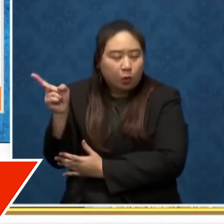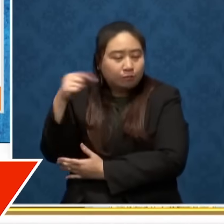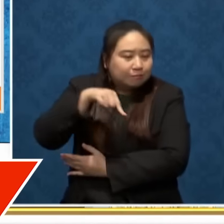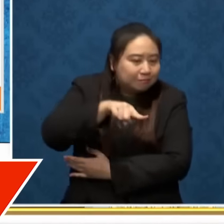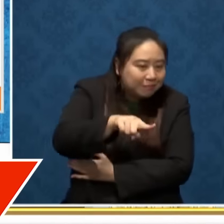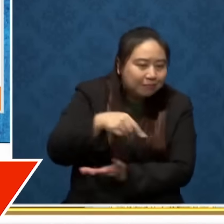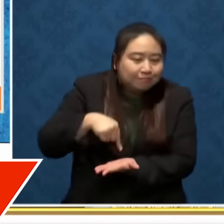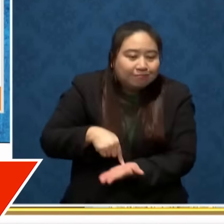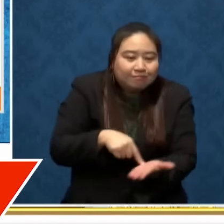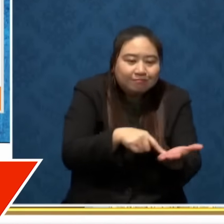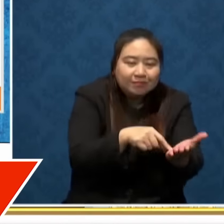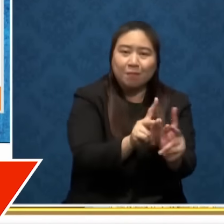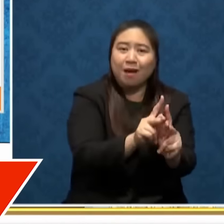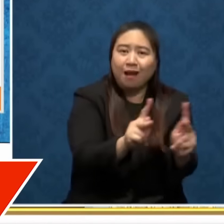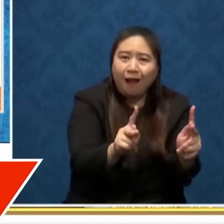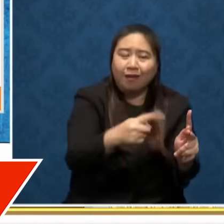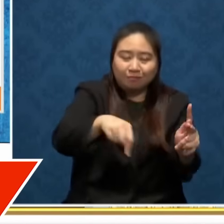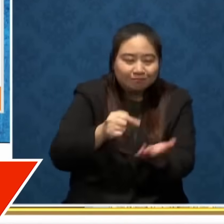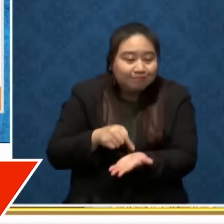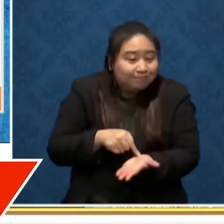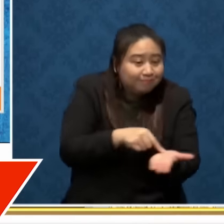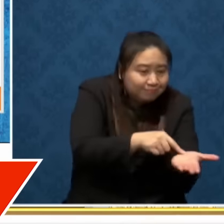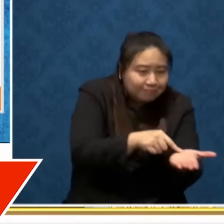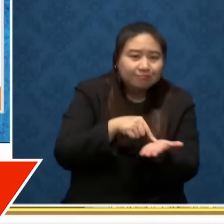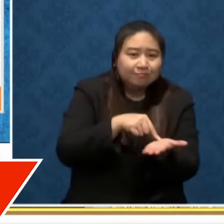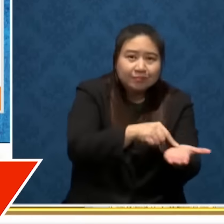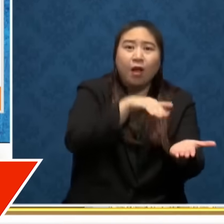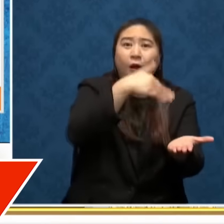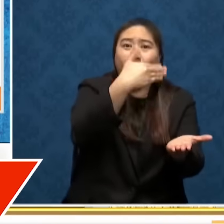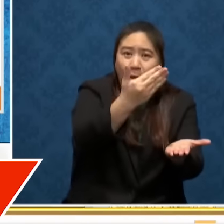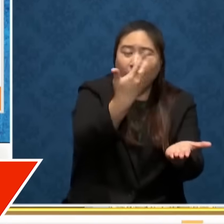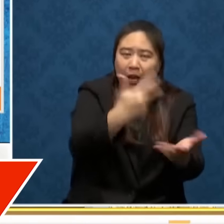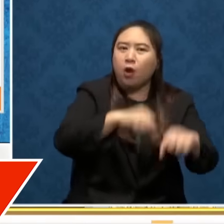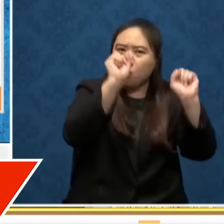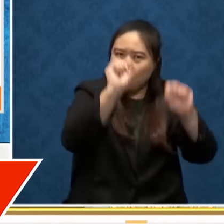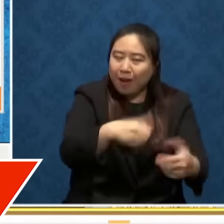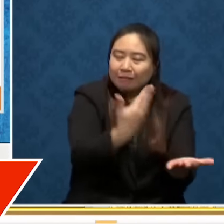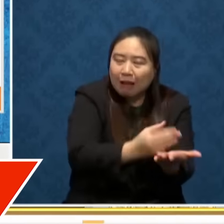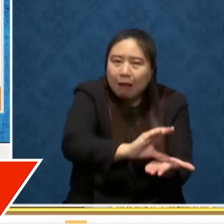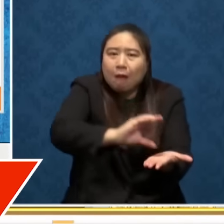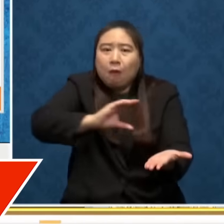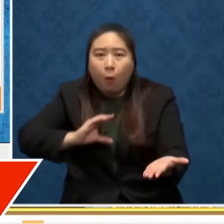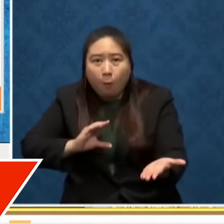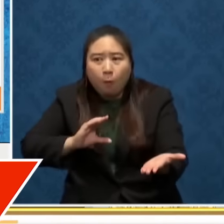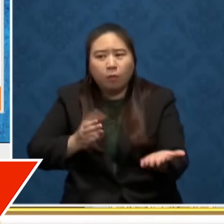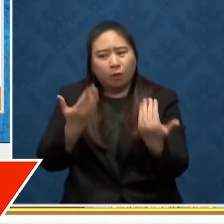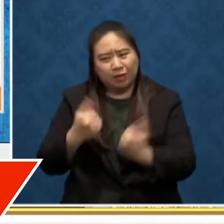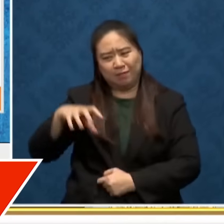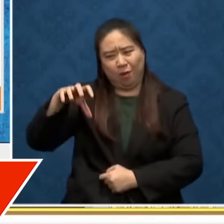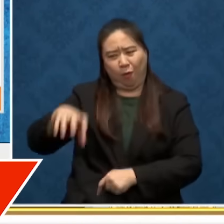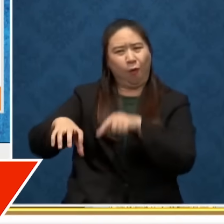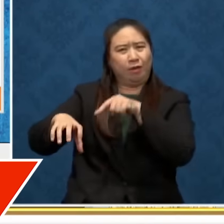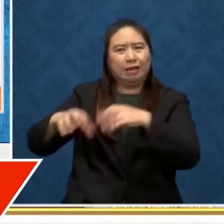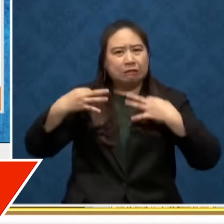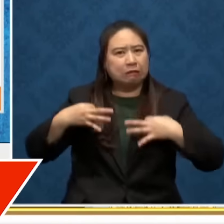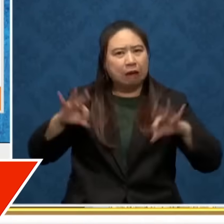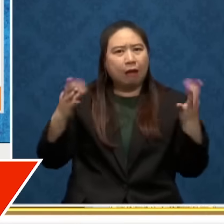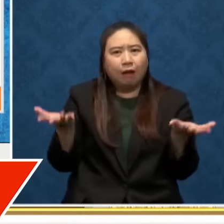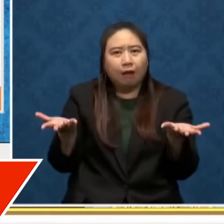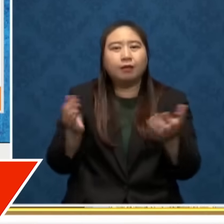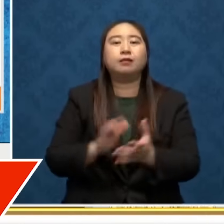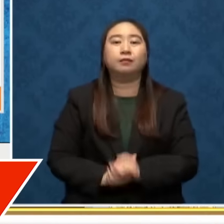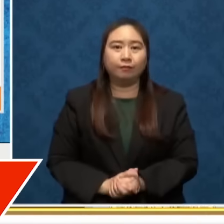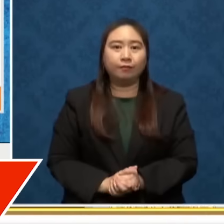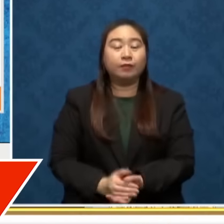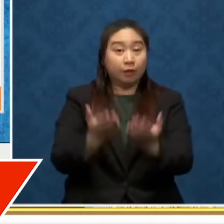ปรายงานยังคณะกรรมการดังกล่าวก่อนที่จะได้อนุมัติใช้เงินแล้วแบบนี้จะเป็นองค์กรอิสระไปทำไมครับ